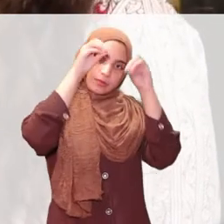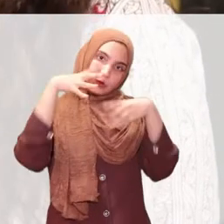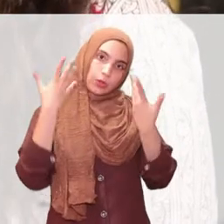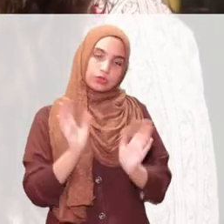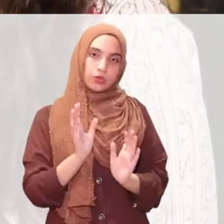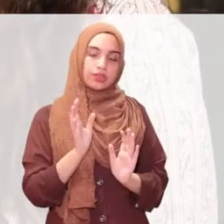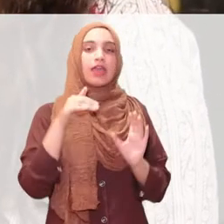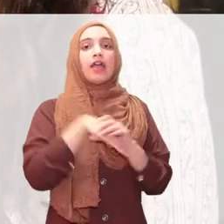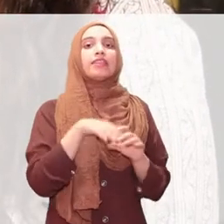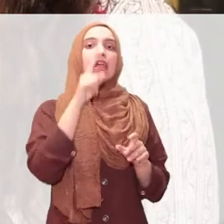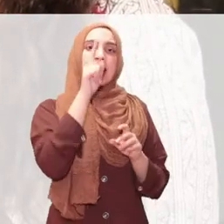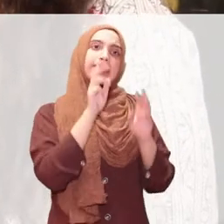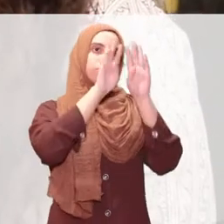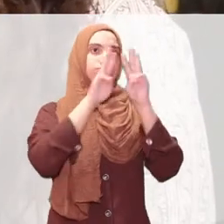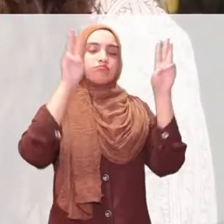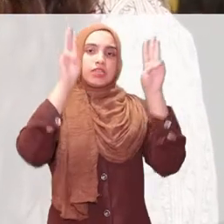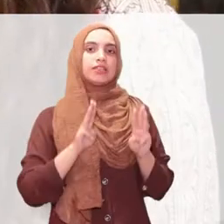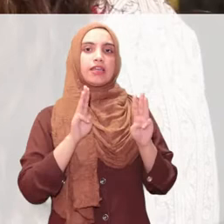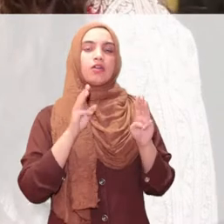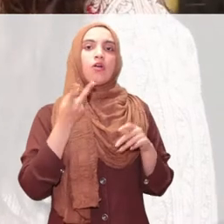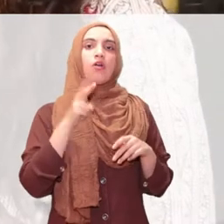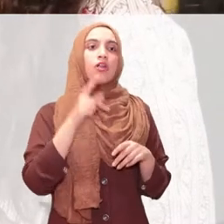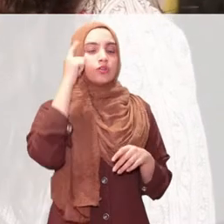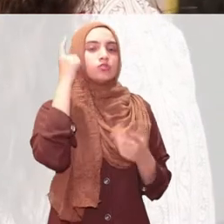वाइड वेब स्कूल